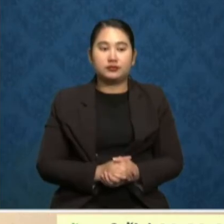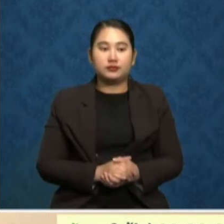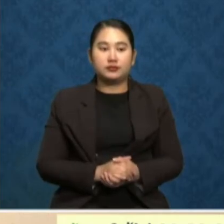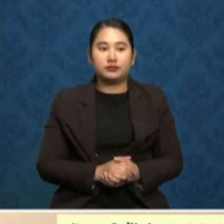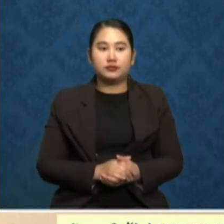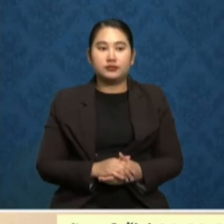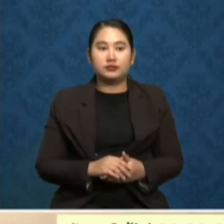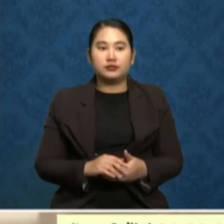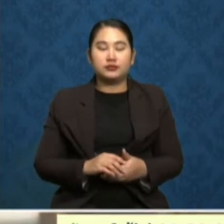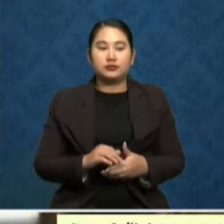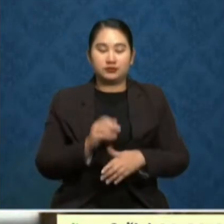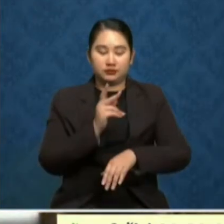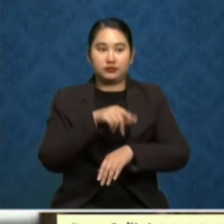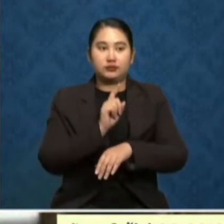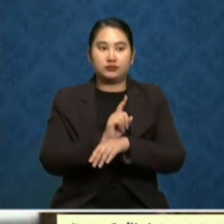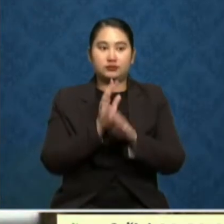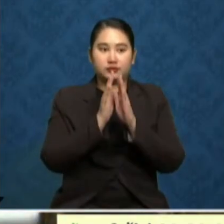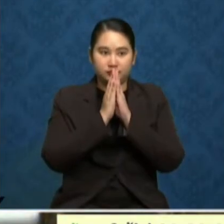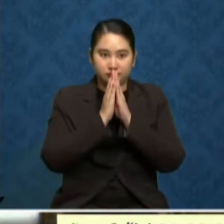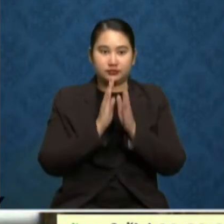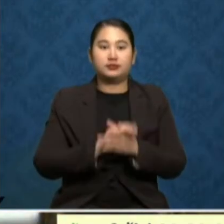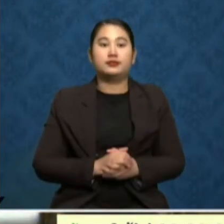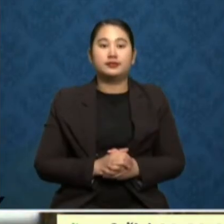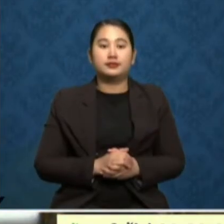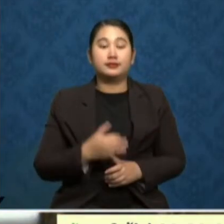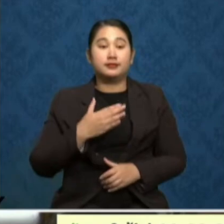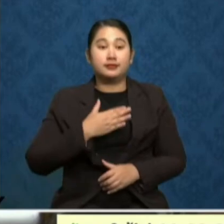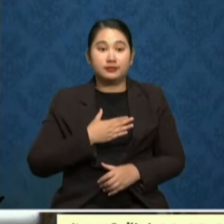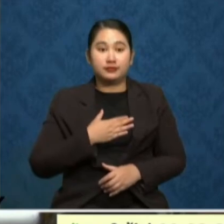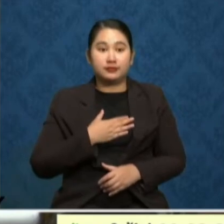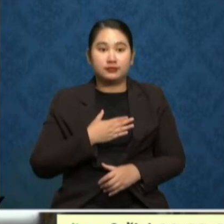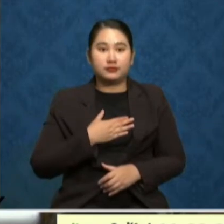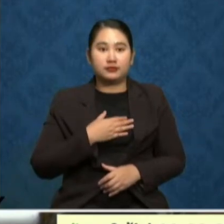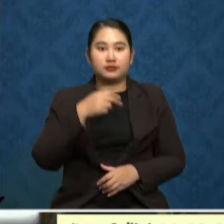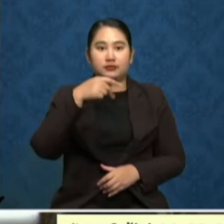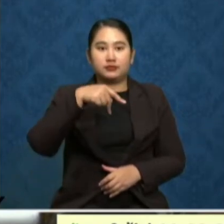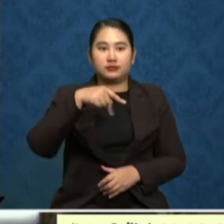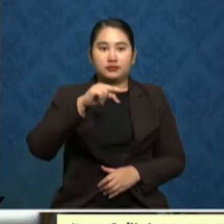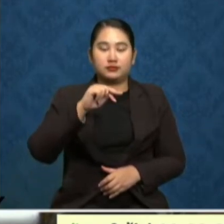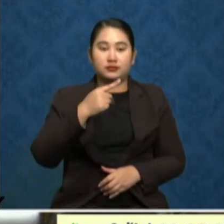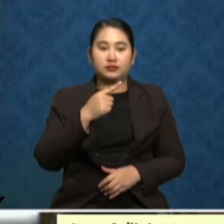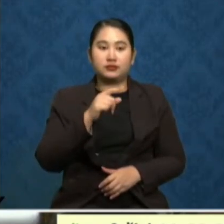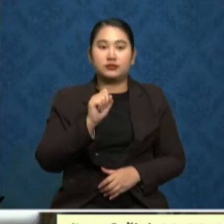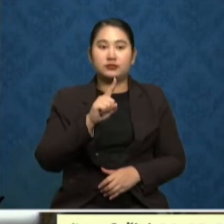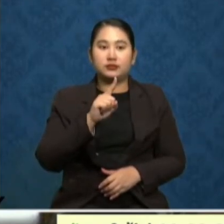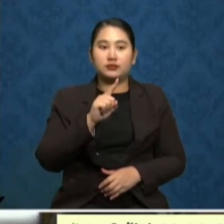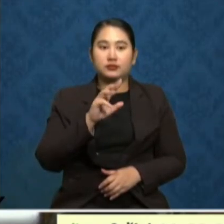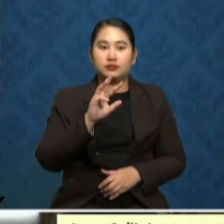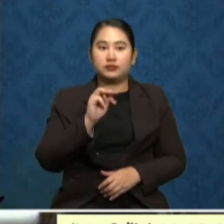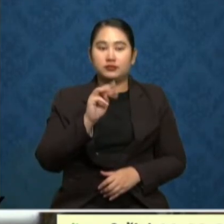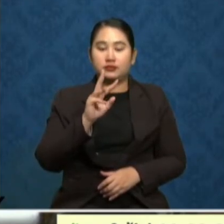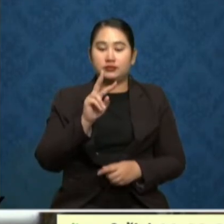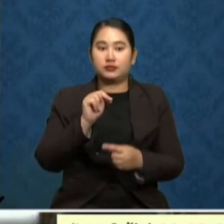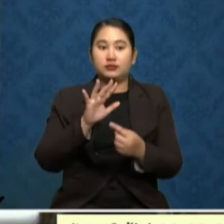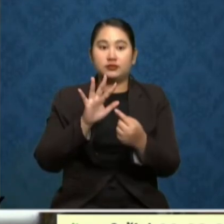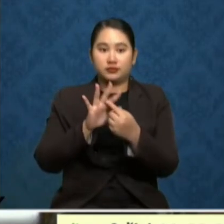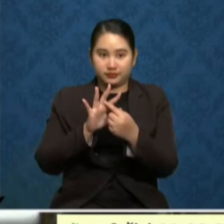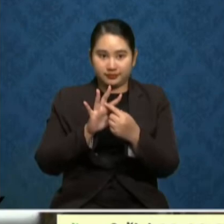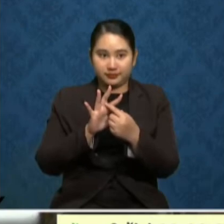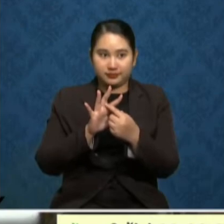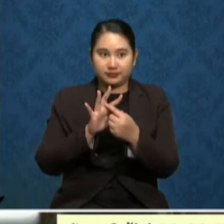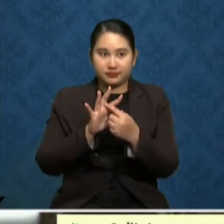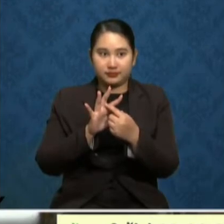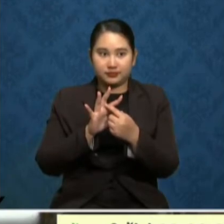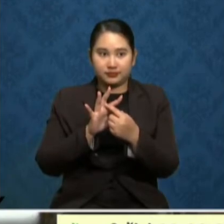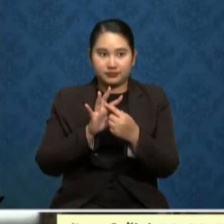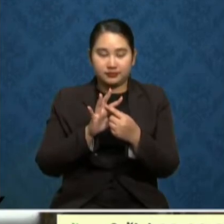กับกาบเรียนท่านประทานสภาที่ขอรบผม พงมนุทองหนัก รวมไทยสร้างชาติวังทอง เ